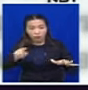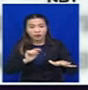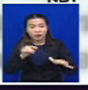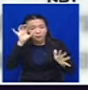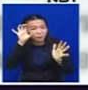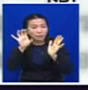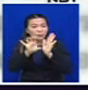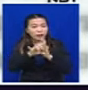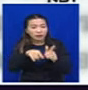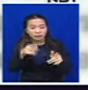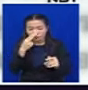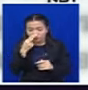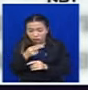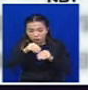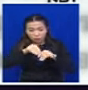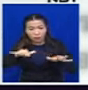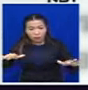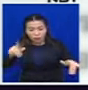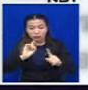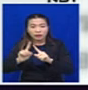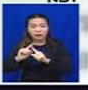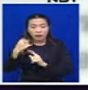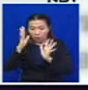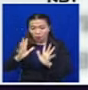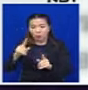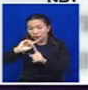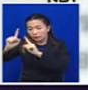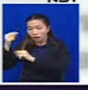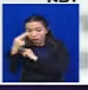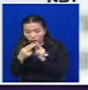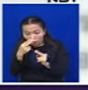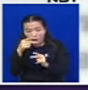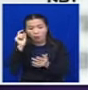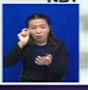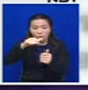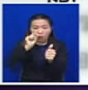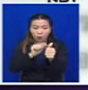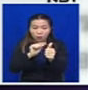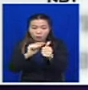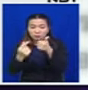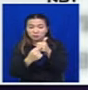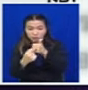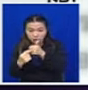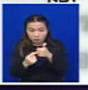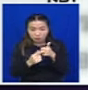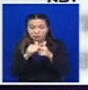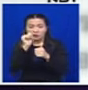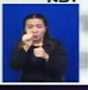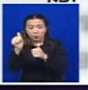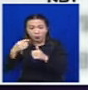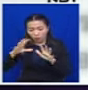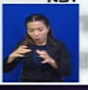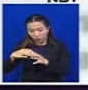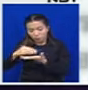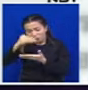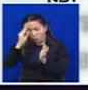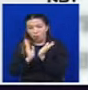ภาพหลังจากได้มีการเปิดเผยเรื่องเรื่องราวนี้ออกไปก็มีหลายคนช่วยกันกดไลก์แล้วก็แชร์กันจำนวนมากครับพร้อมทั้งกล่าวชื่นชมกลุ่มนักเรียนกลุ่ม